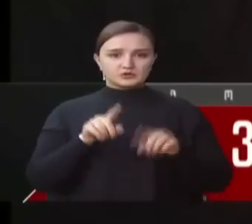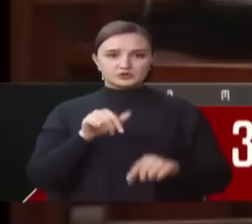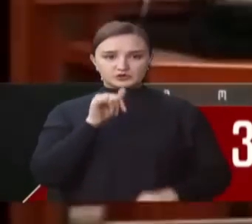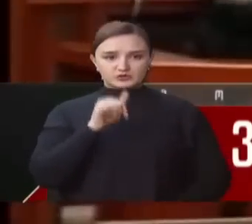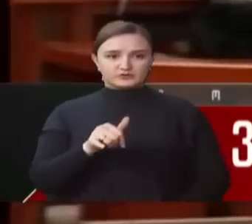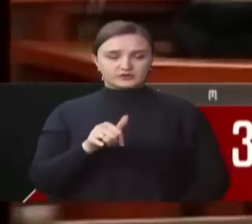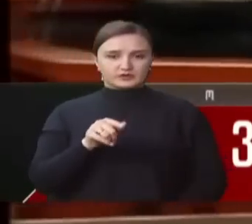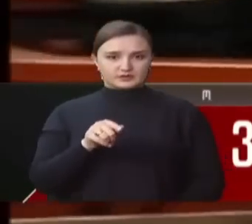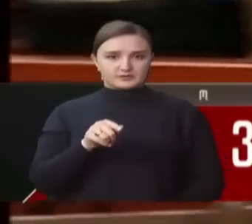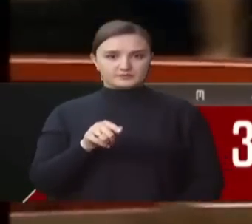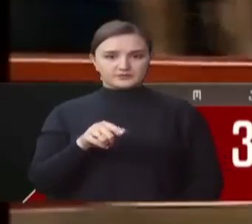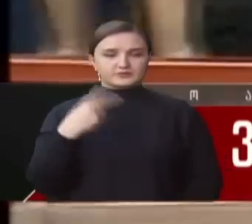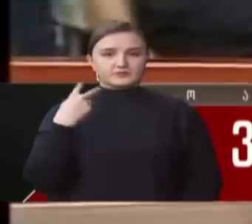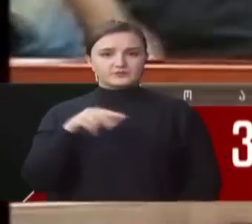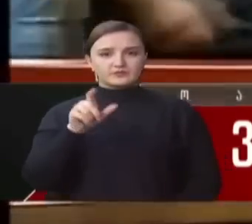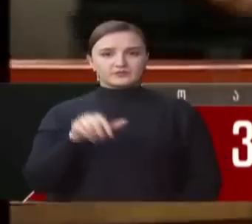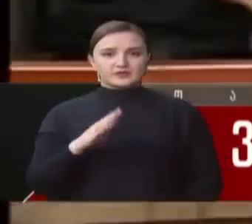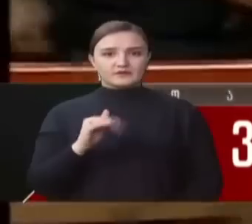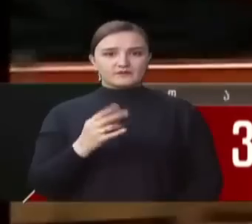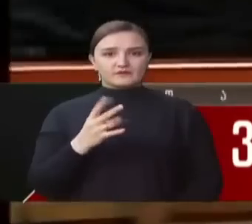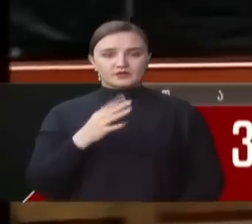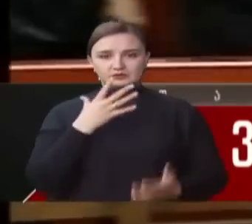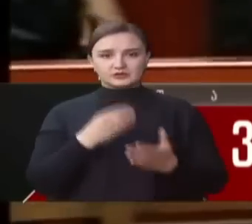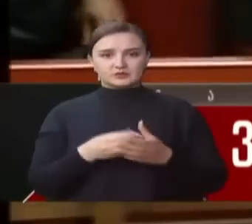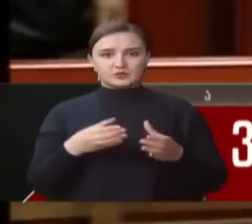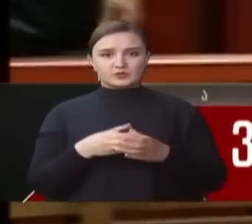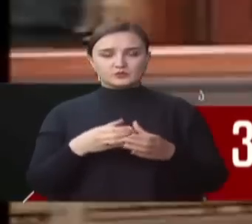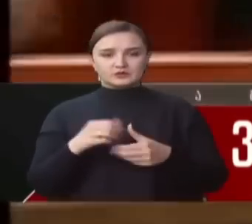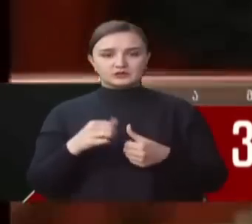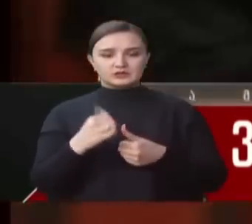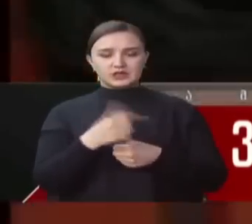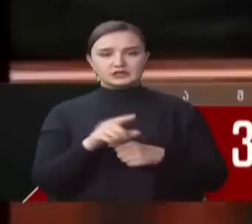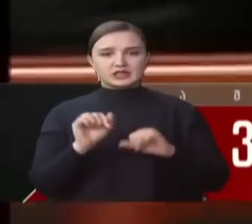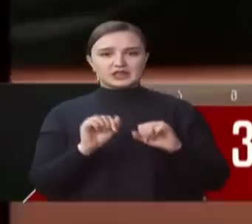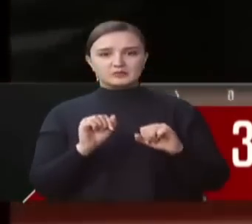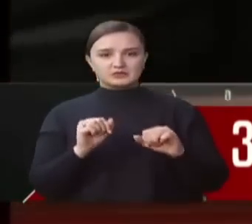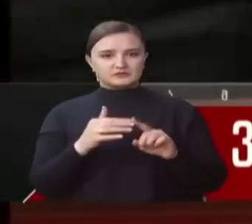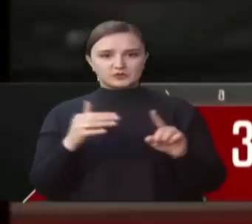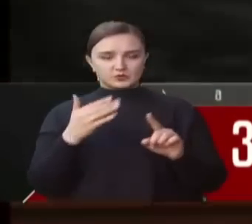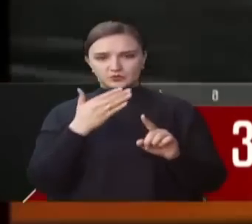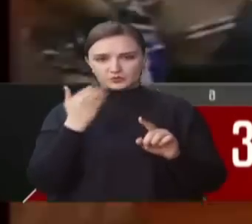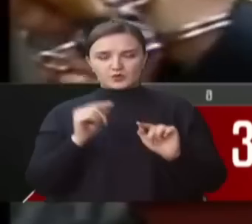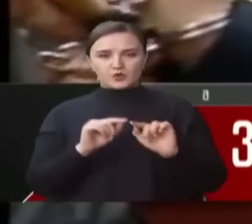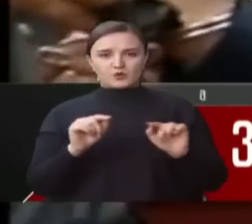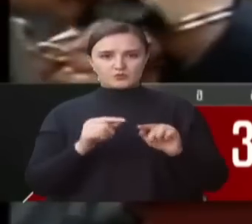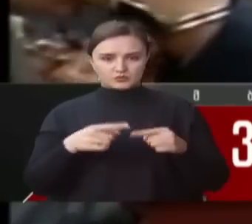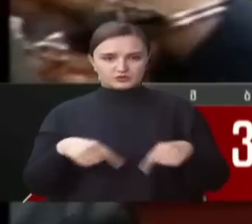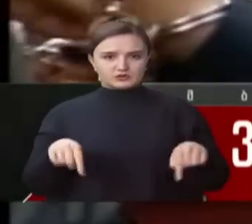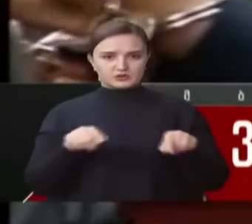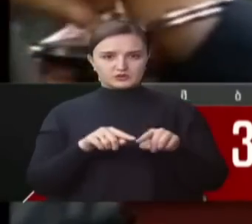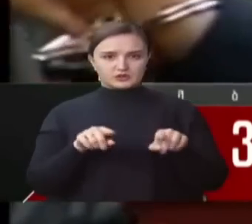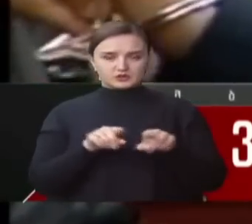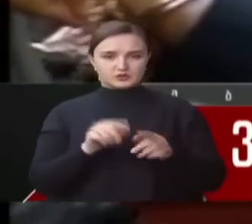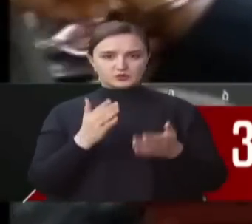ვერა. Თუმცა გასამართლებულ ვანო მერაბიშვილს დღეს საკუთარი გუნდის გარდა დამცველი ნაკლებად გამოუჩნდა, მათ შორის ოპოზიციურ სპექტრშიც.